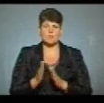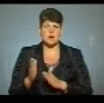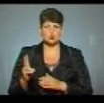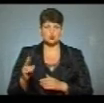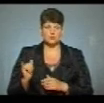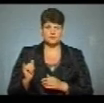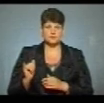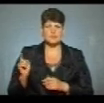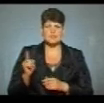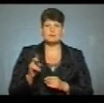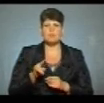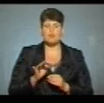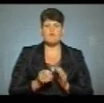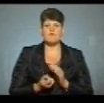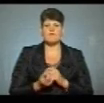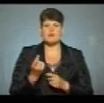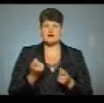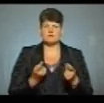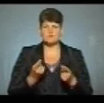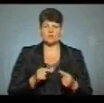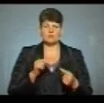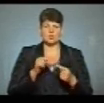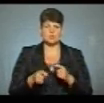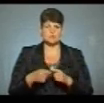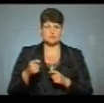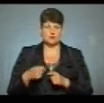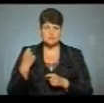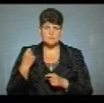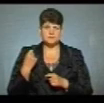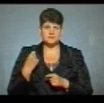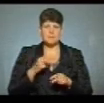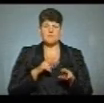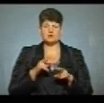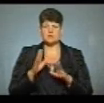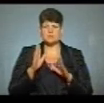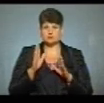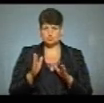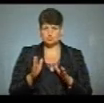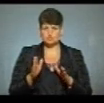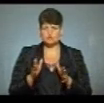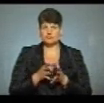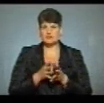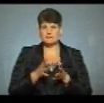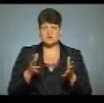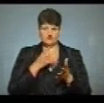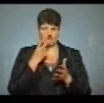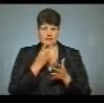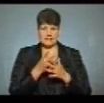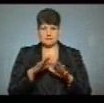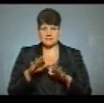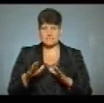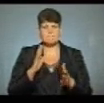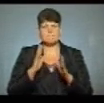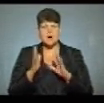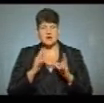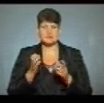і по виявленню та протидії злочинам. Патрулі будуть зосереджені в найбільш людних місцях – це парки,